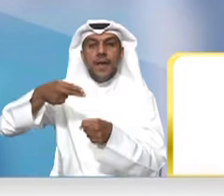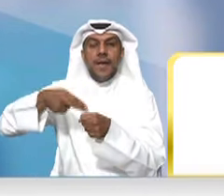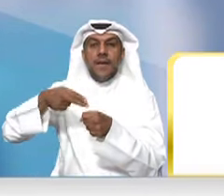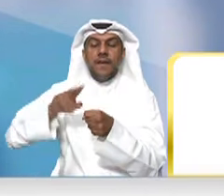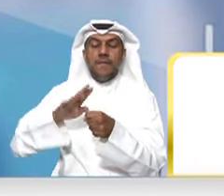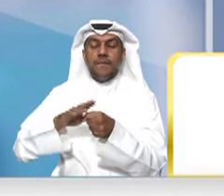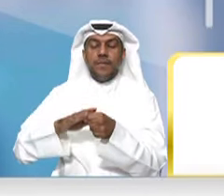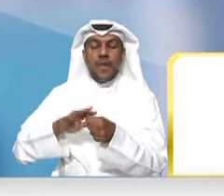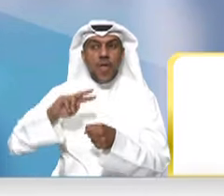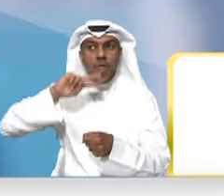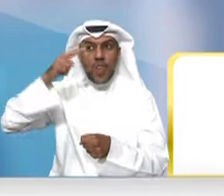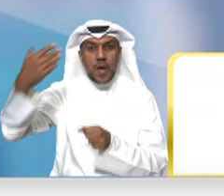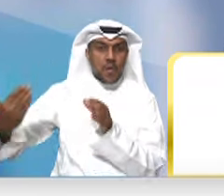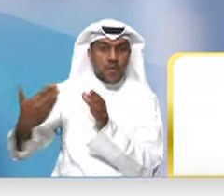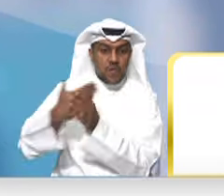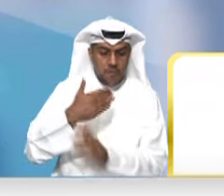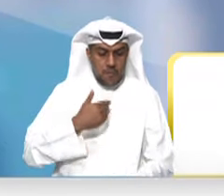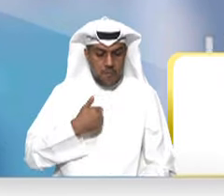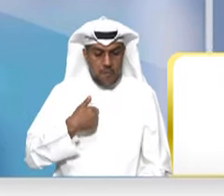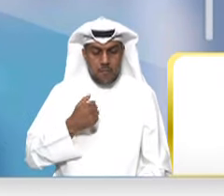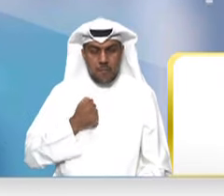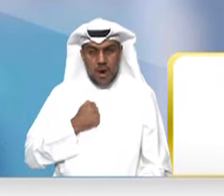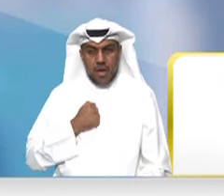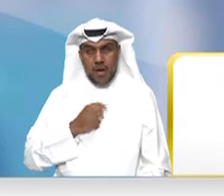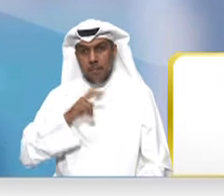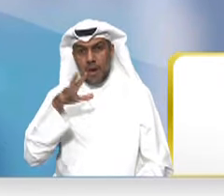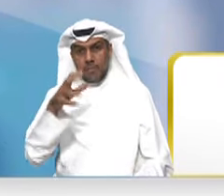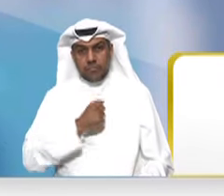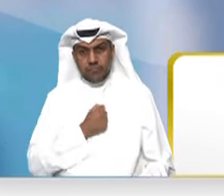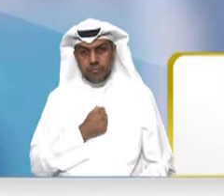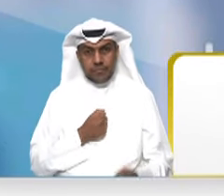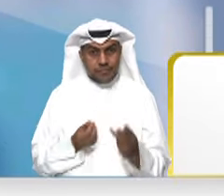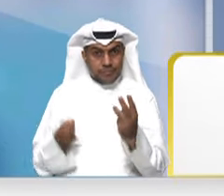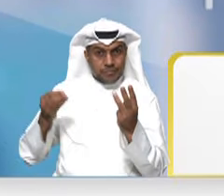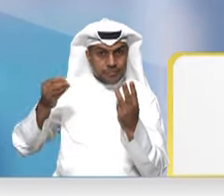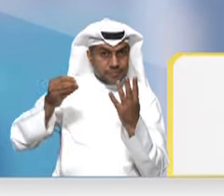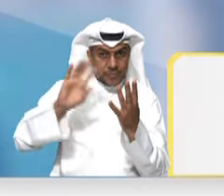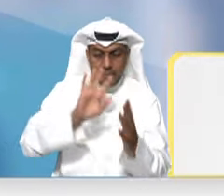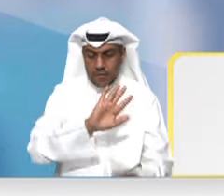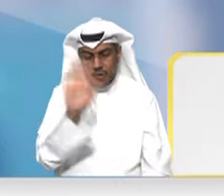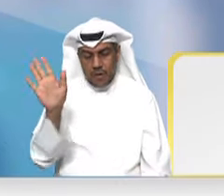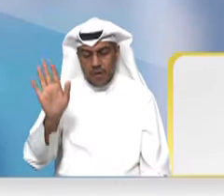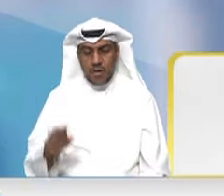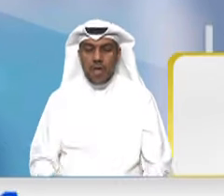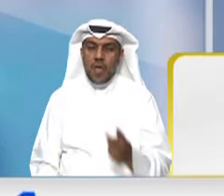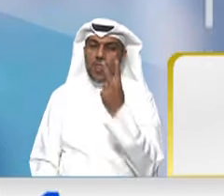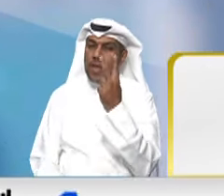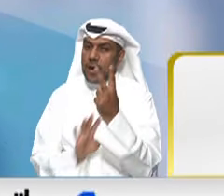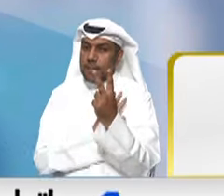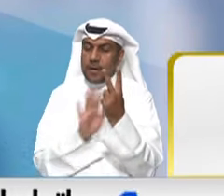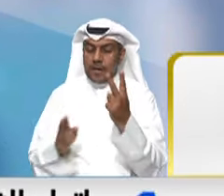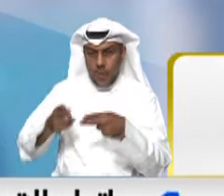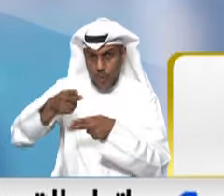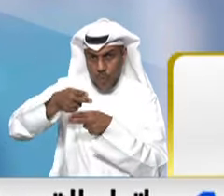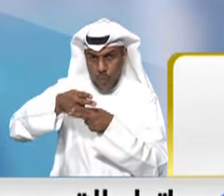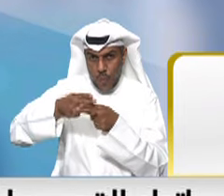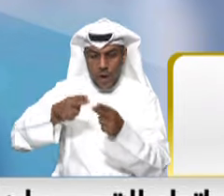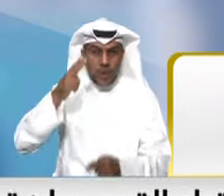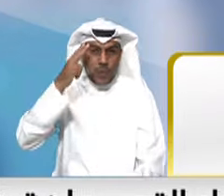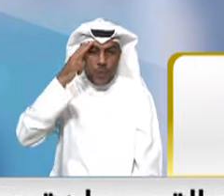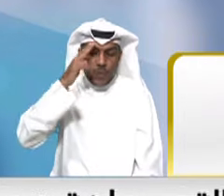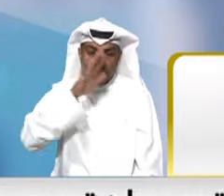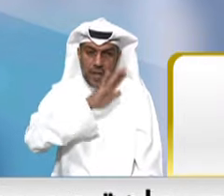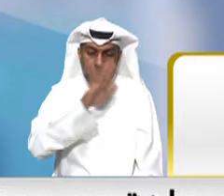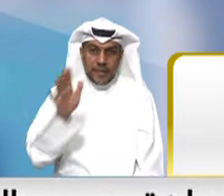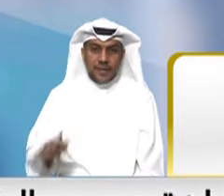أي ادعاءات بوجود حقوق لأي طرف آخر في تلك المنطقة. وخلال الزيارة منح